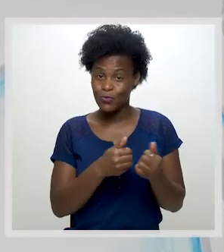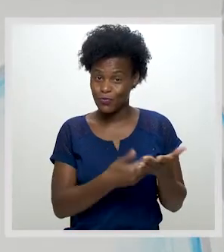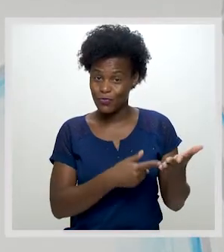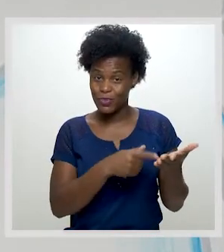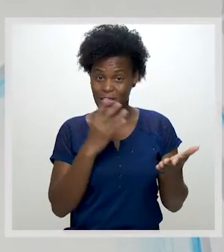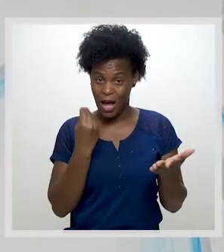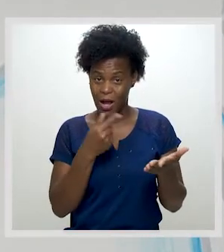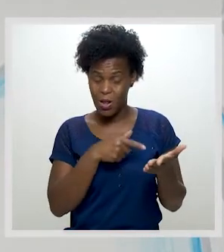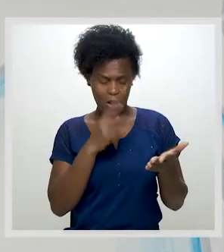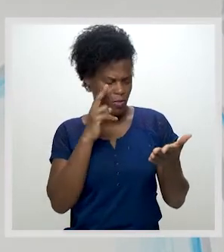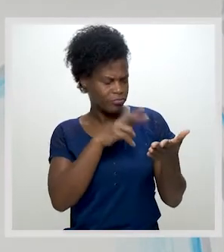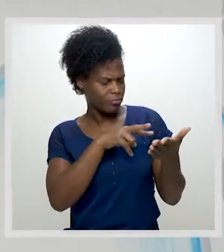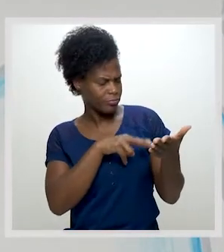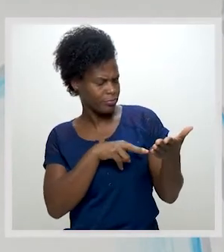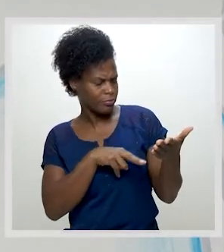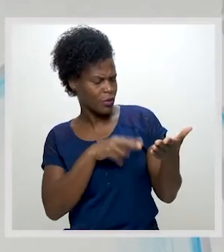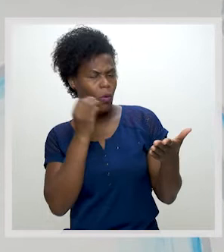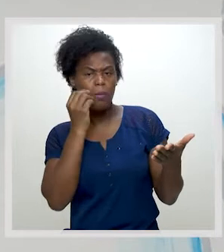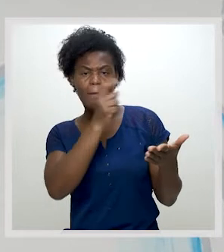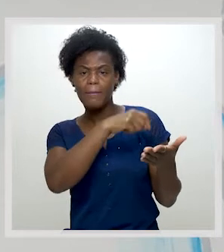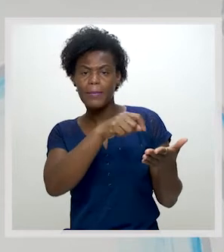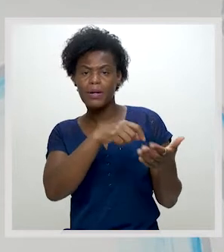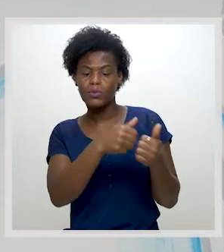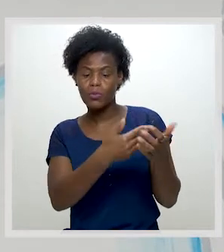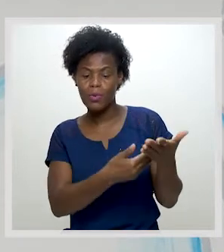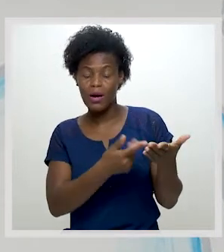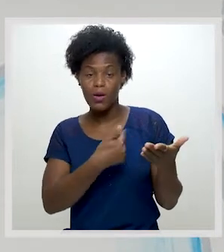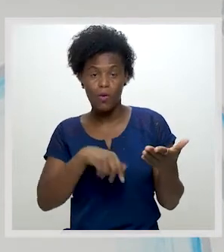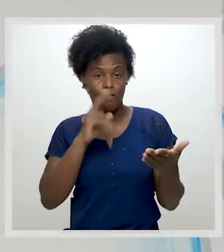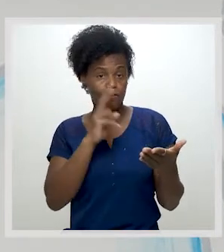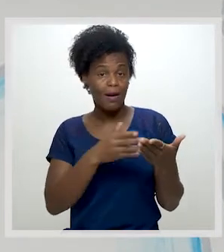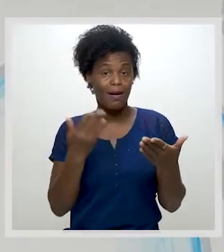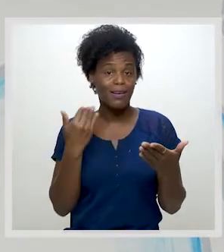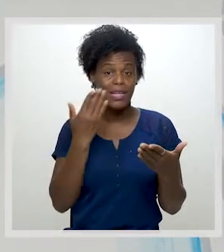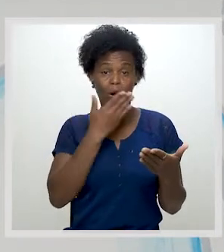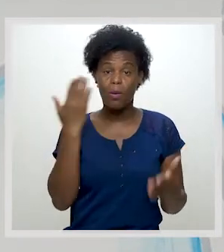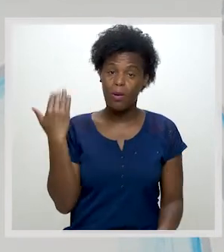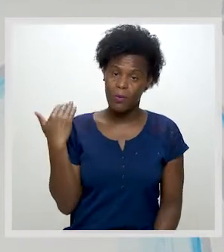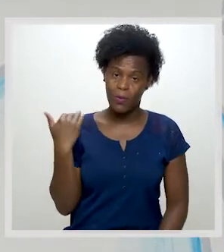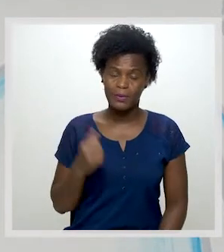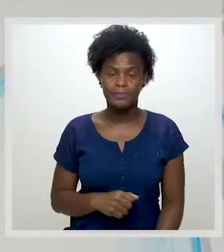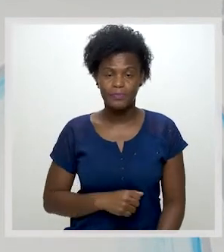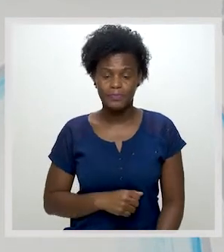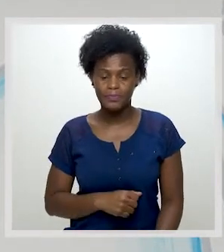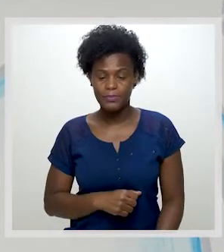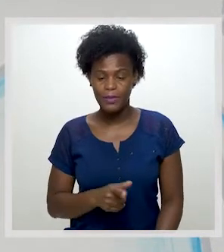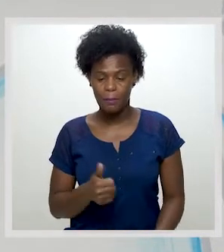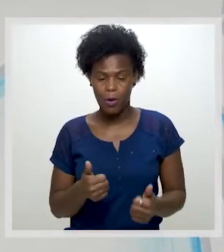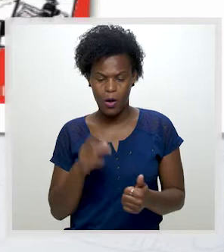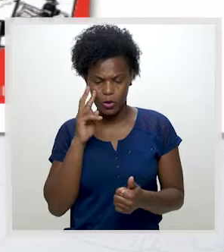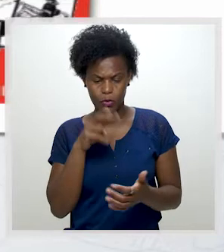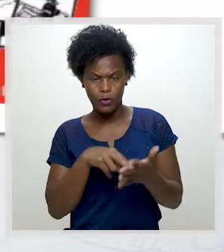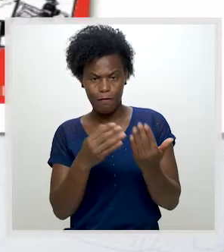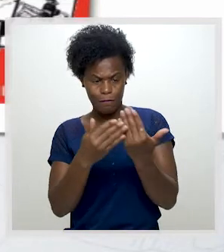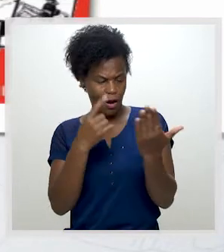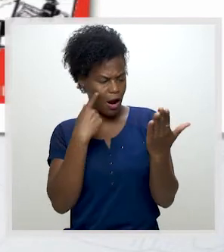fiche apprenant, regarde la transcription du document que nous avons vu au cours précédent. C'est bon? Tu l'as